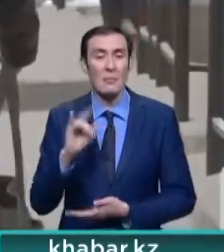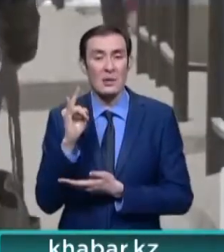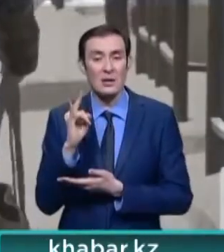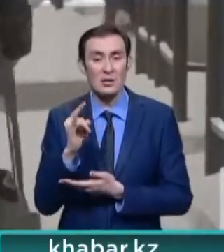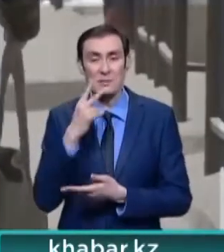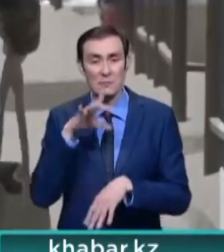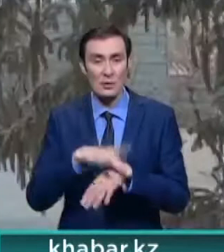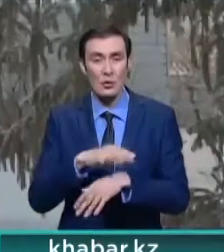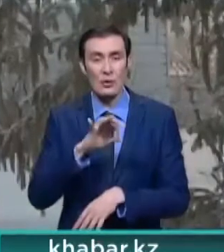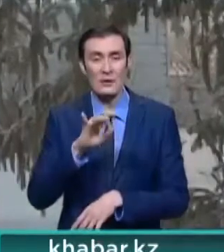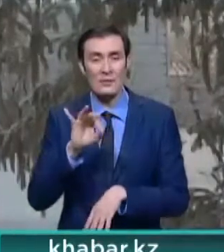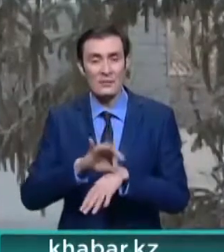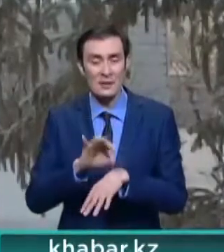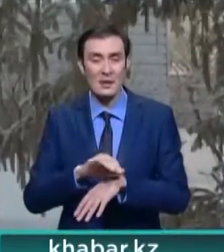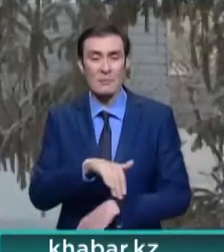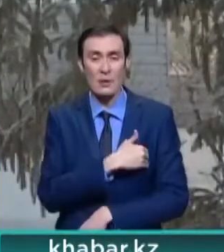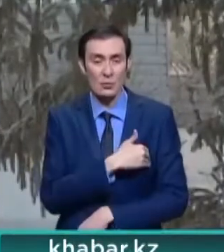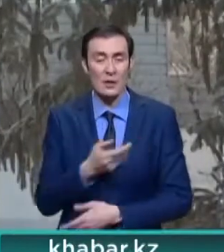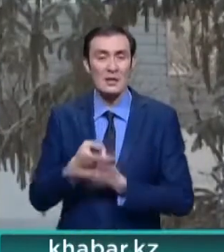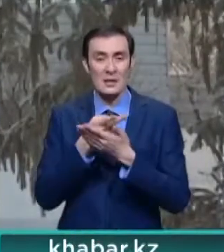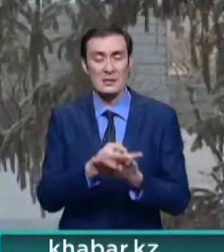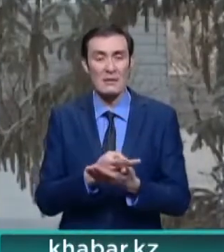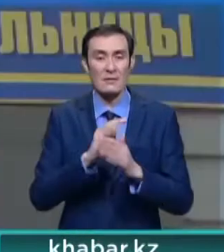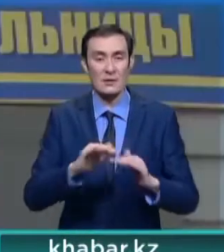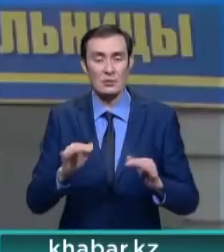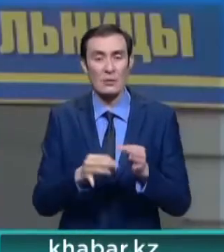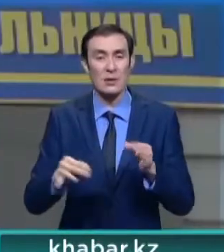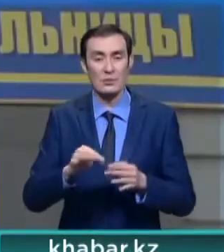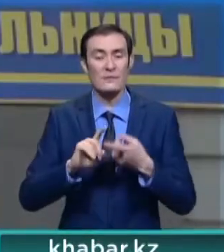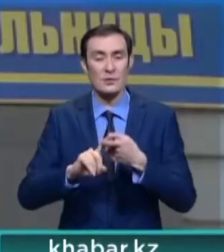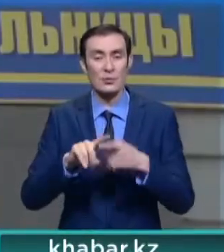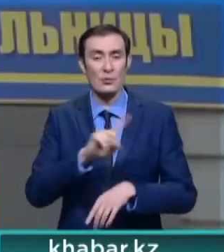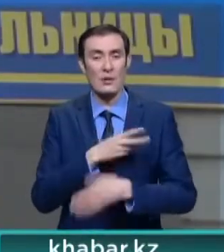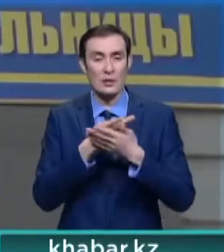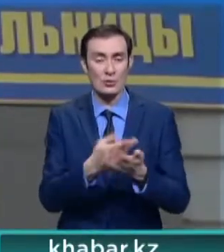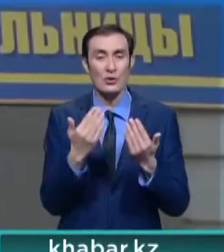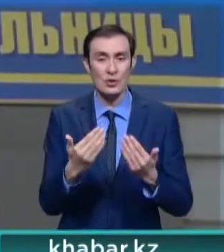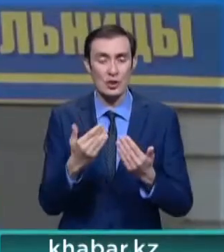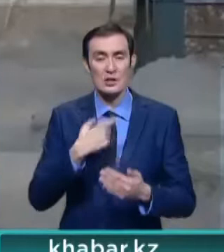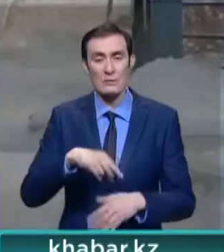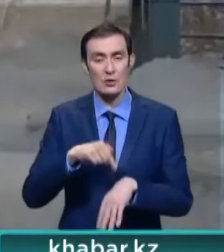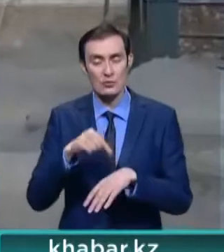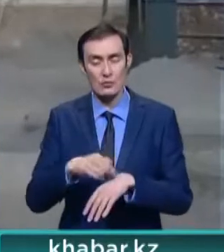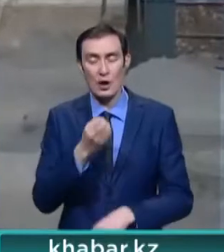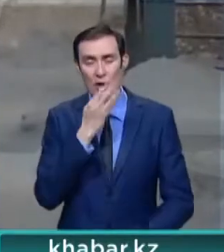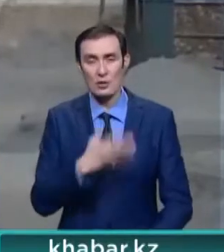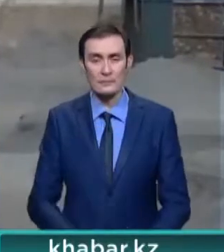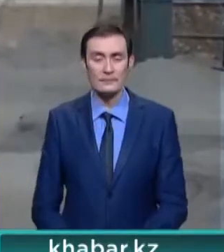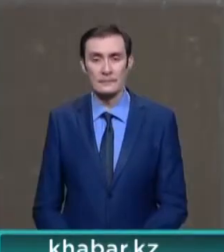Малыша с признаками ОРВИ и небольшой температурой доставили в детскую областную инфекционную больницу. Сейчас он чувствует себя